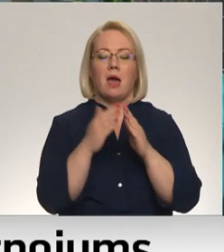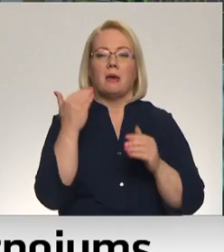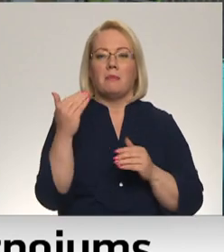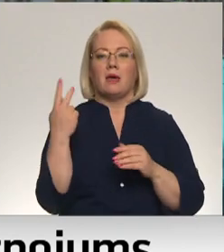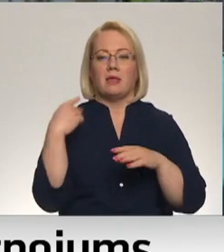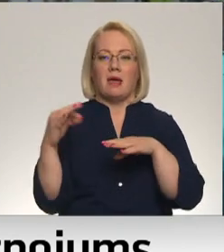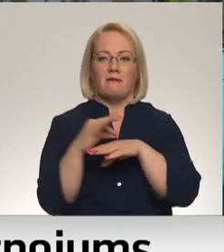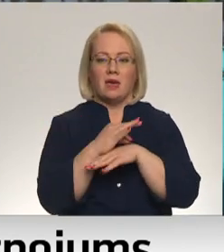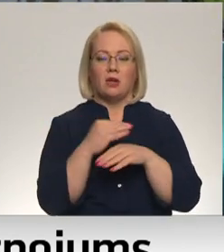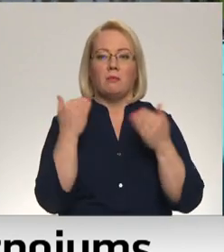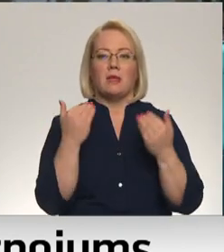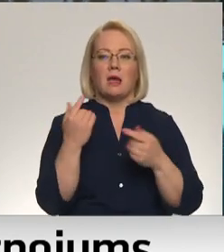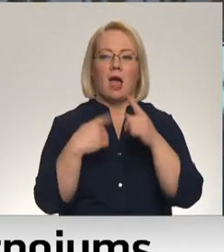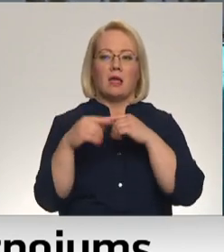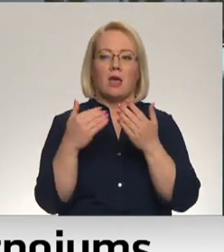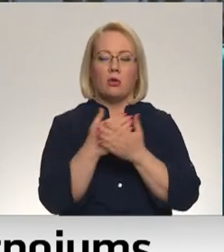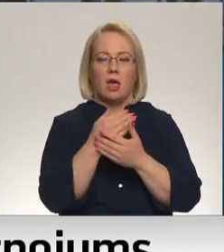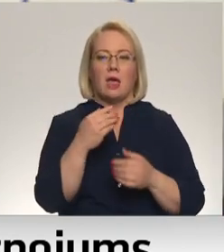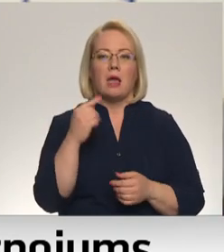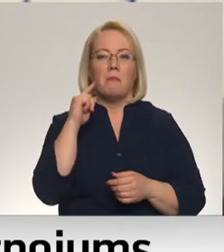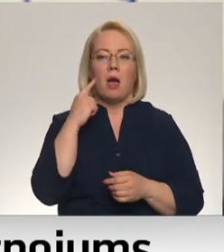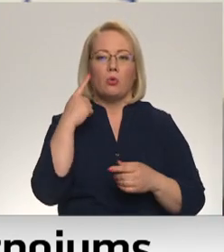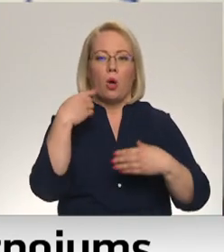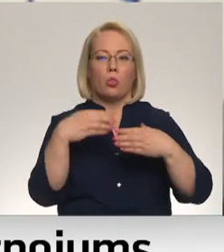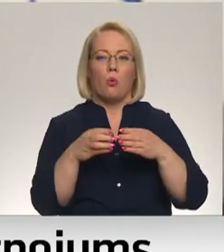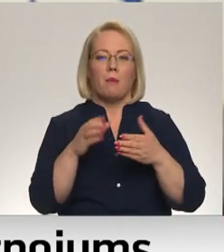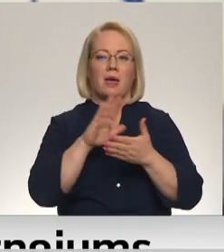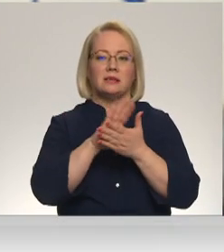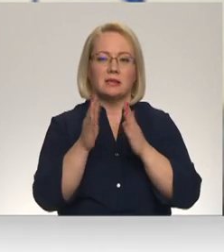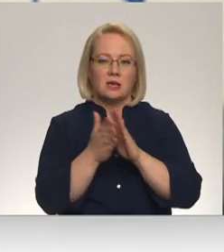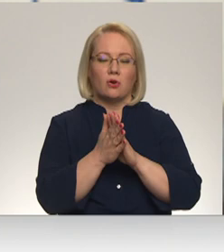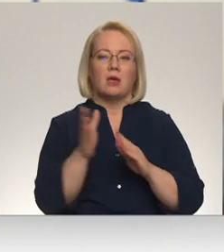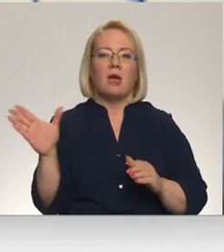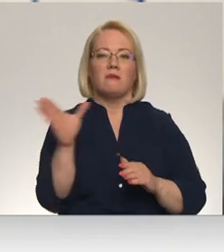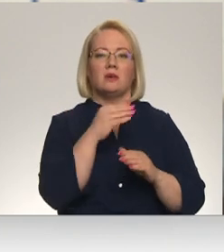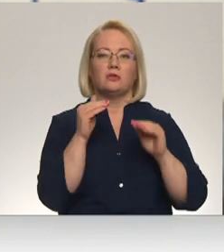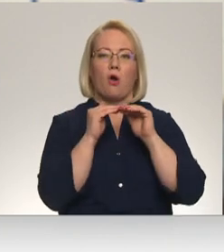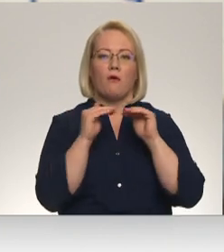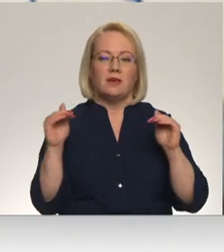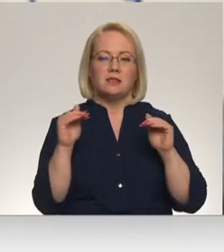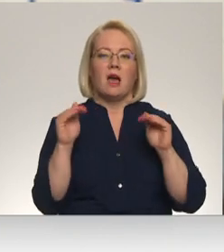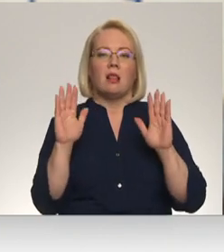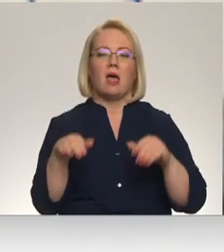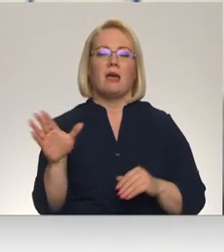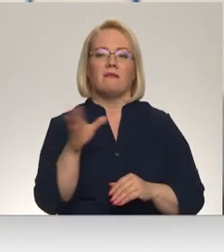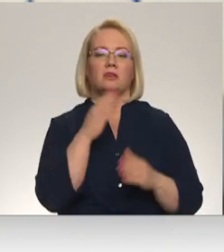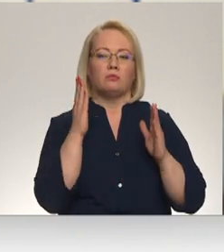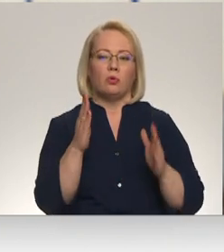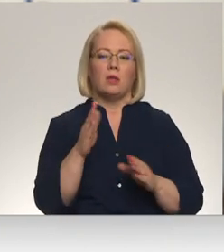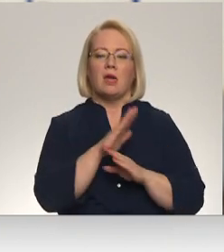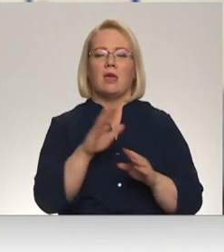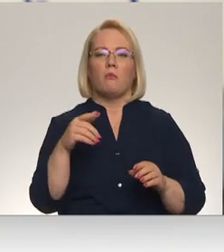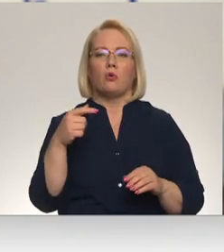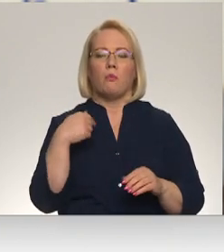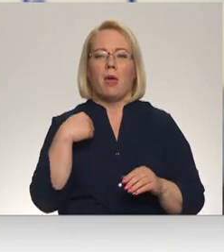vīru, mēs šobrīd viņu atjaunojam. Madonas domē arī saskaņojām visu oficiāli, lai viss būtu, lai mēs nebūtu